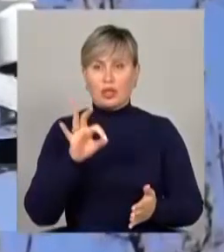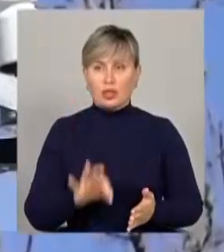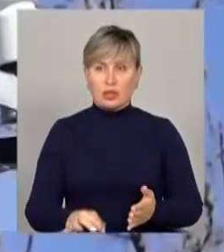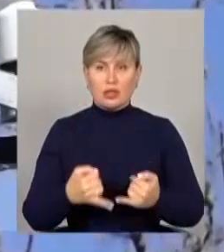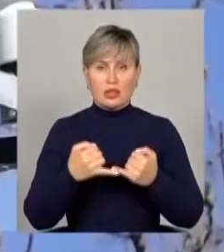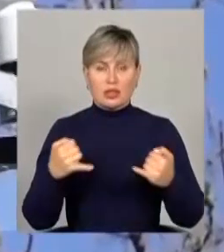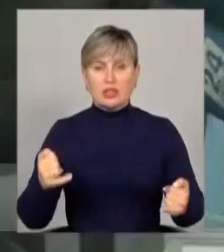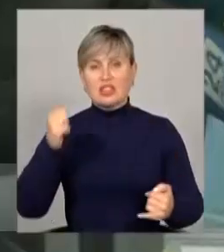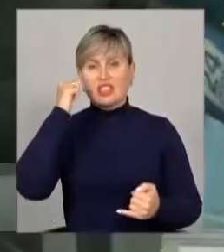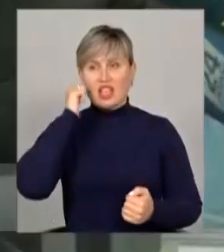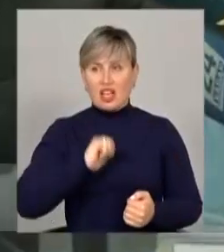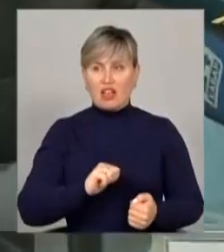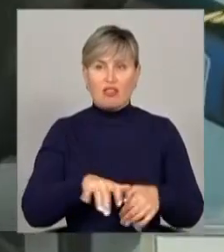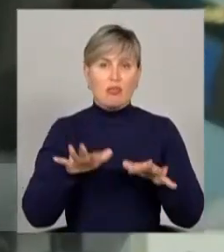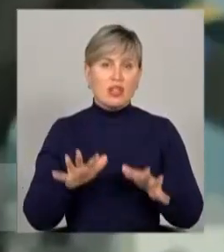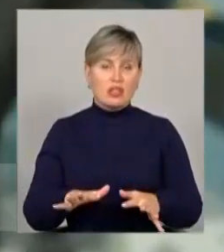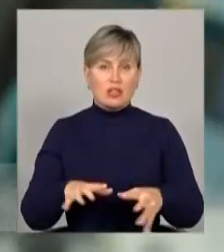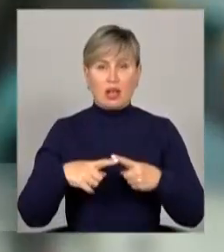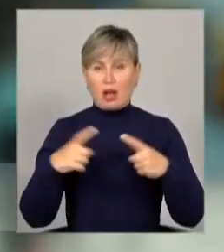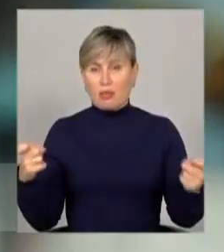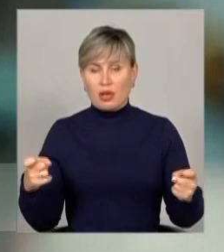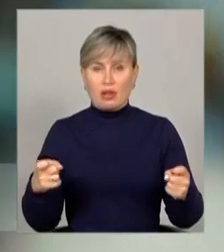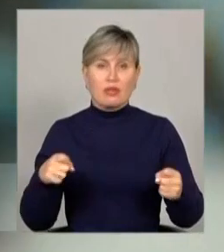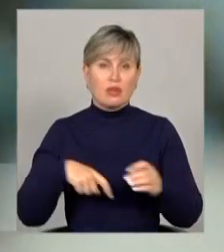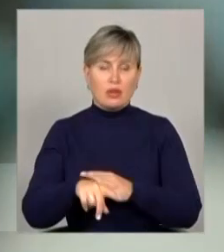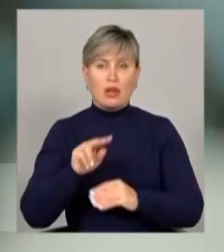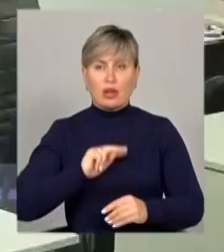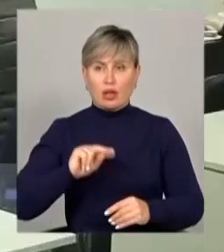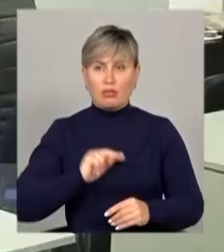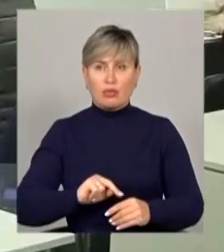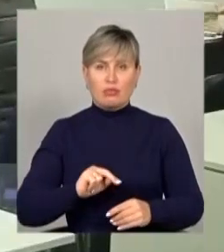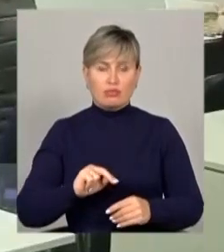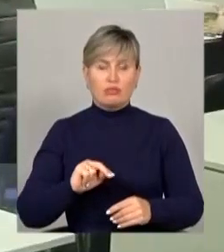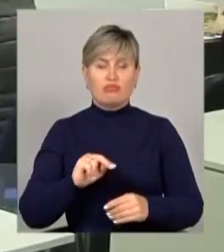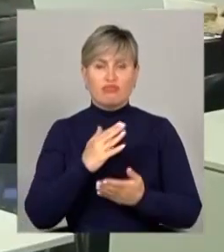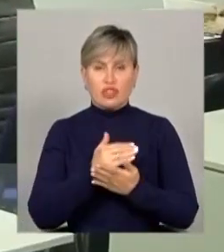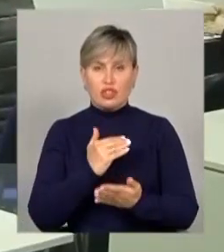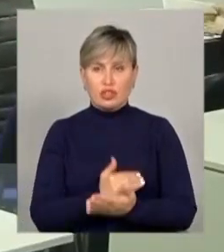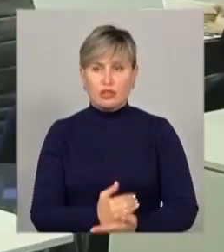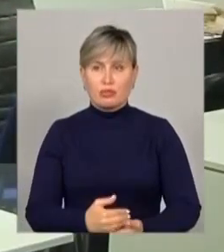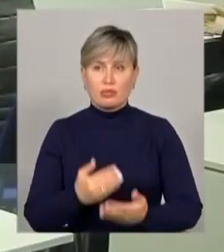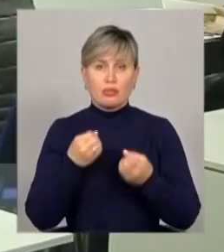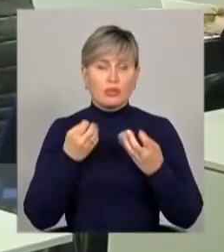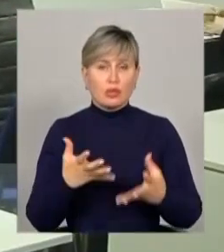сетей изношены в местах обрывов аварийные бригады работают в авральном режиме